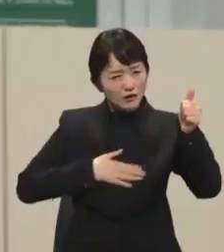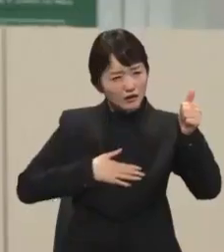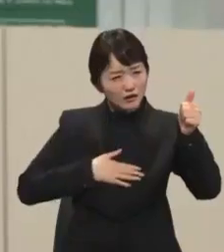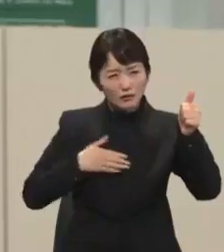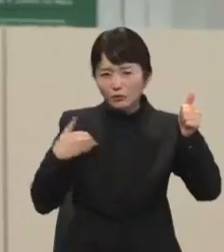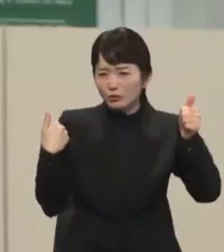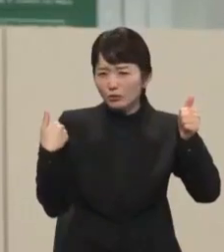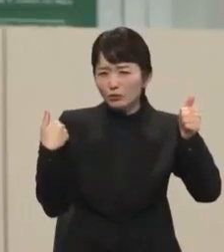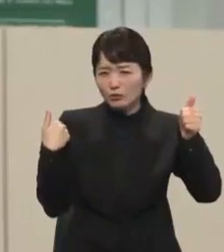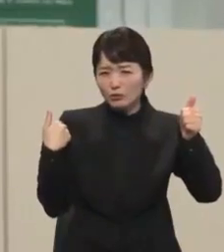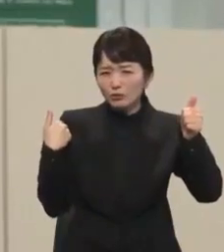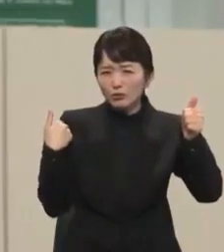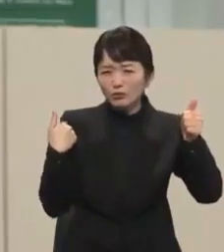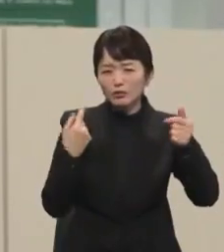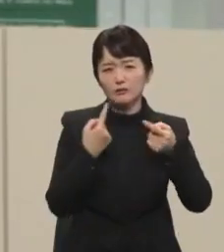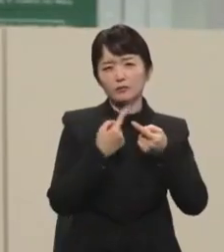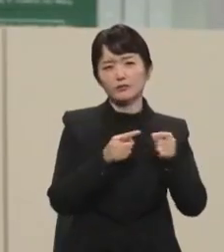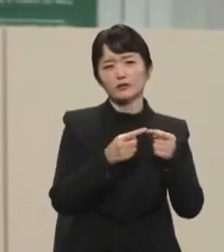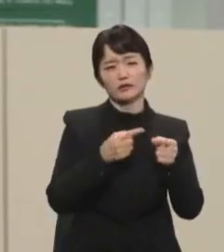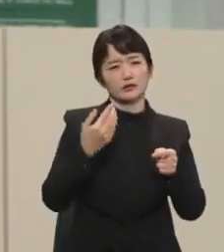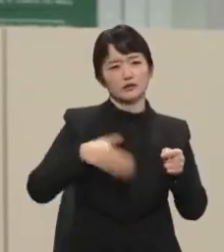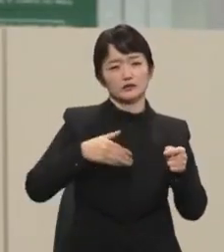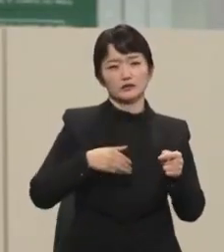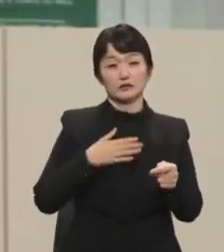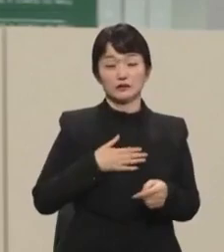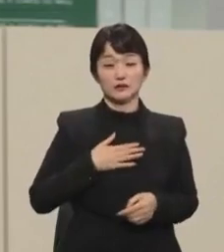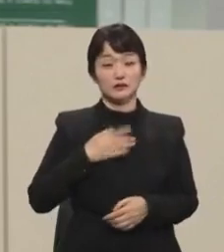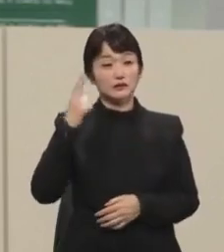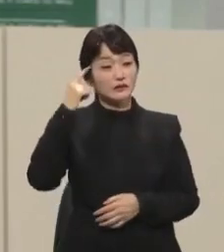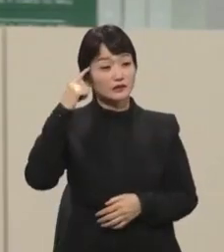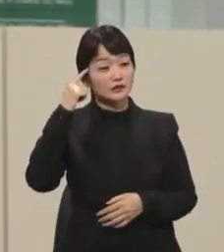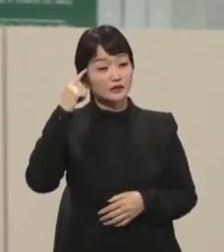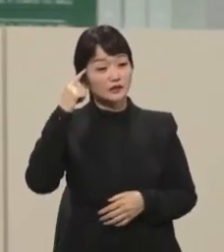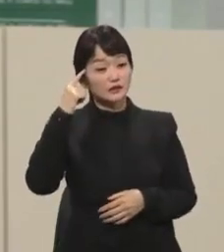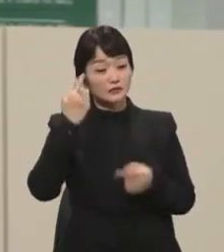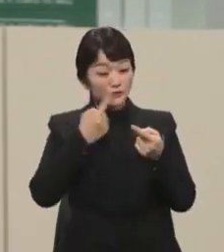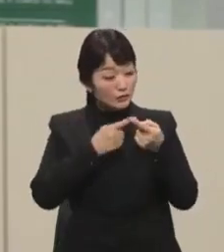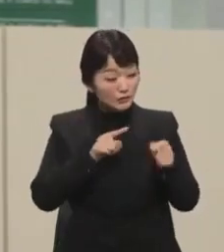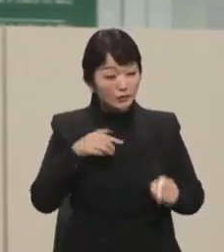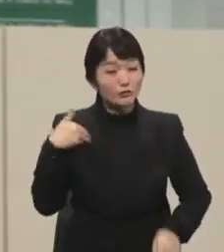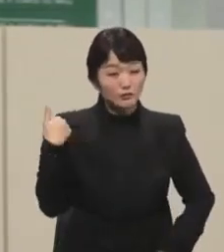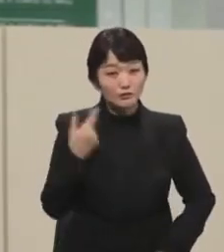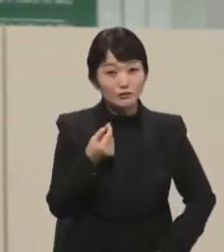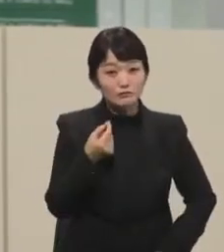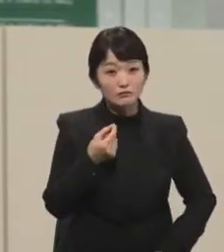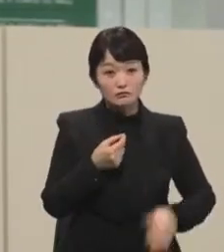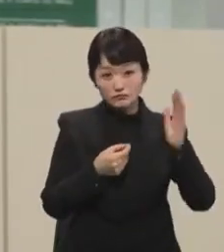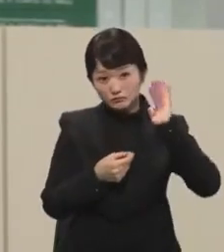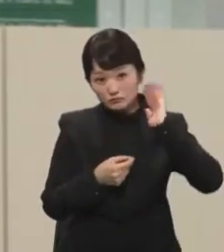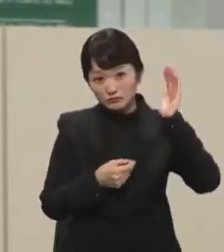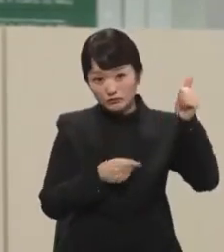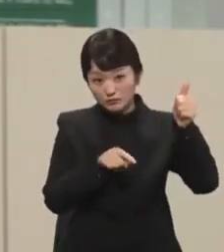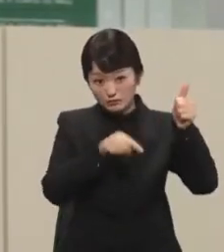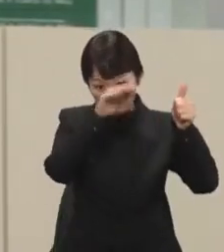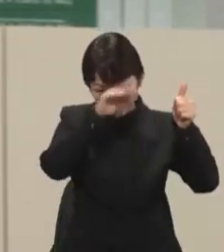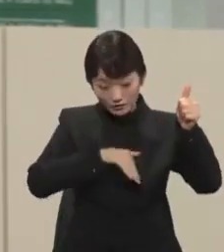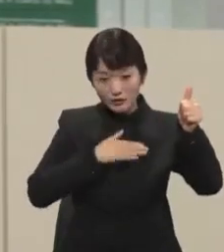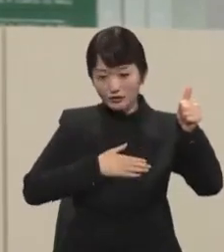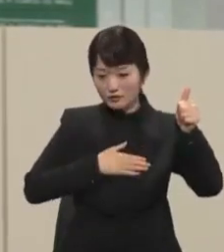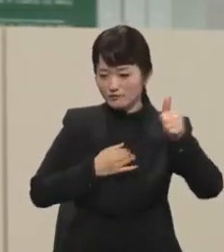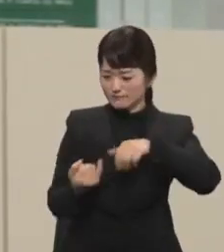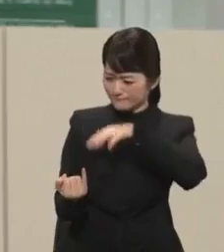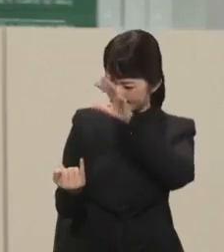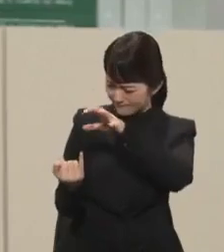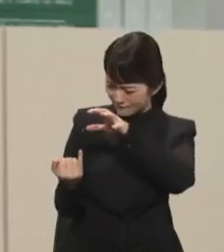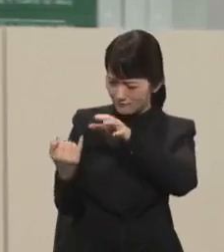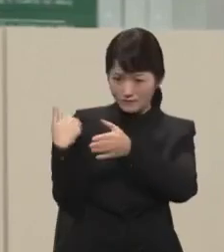어렵고 저는 모른다고 보는게 더 타당하다고 볼 거거든요 왜냐면 대통령께서 만약에 이런 사실을 알았다고 한다 그러면 당연히 이에 대해서 뭐 질책을 하거나